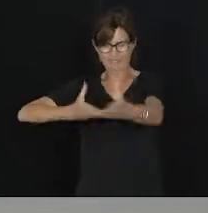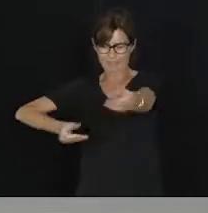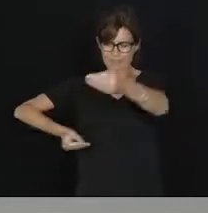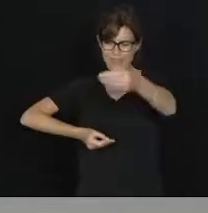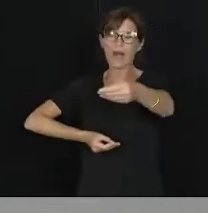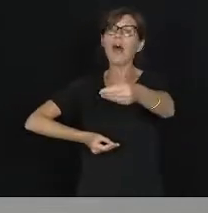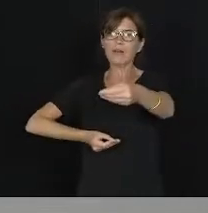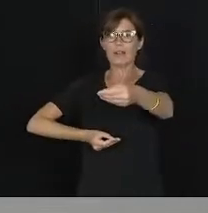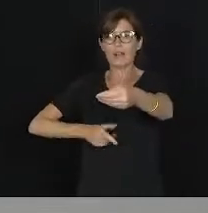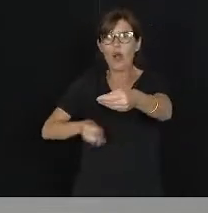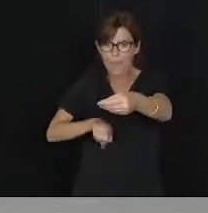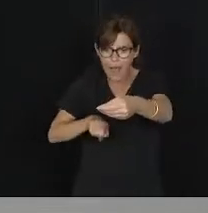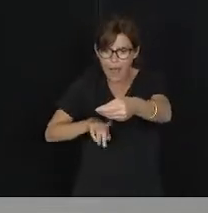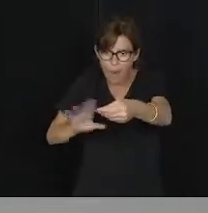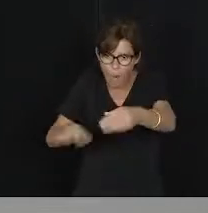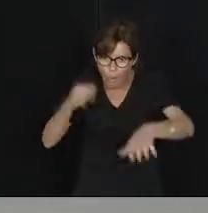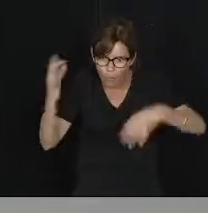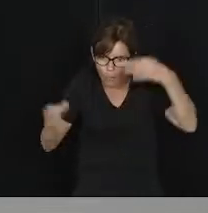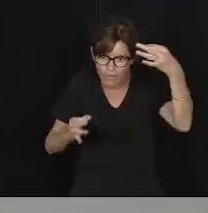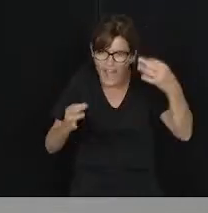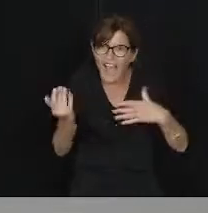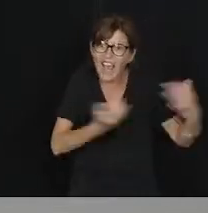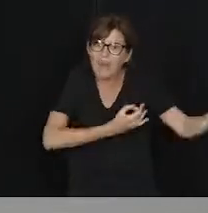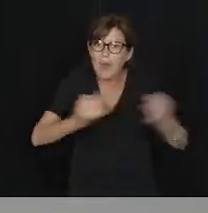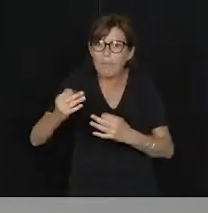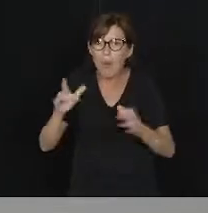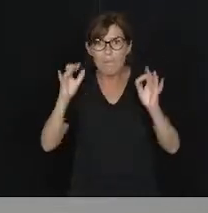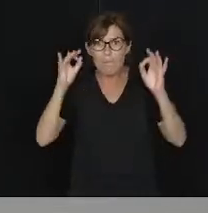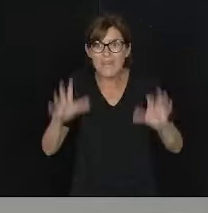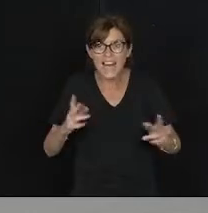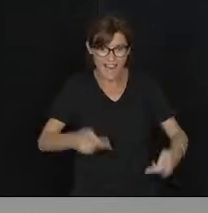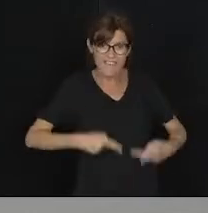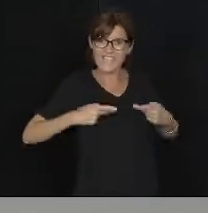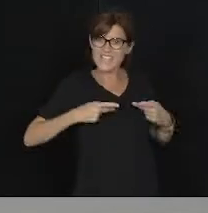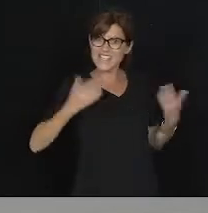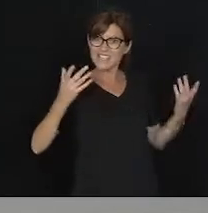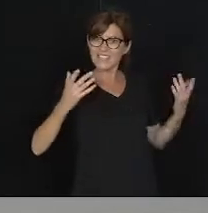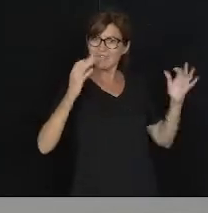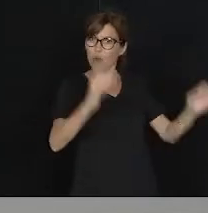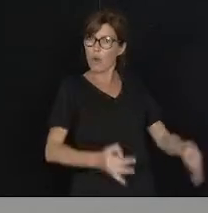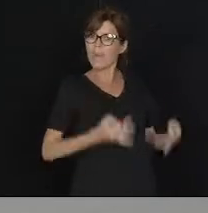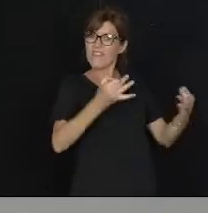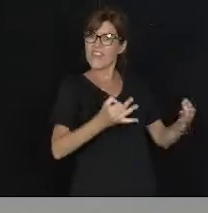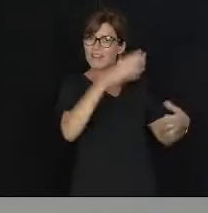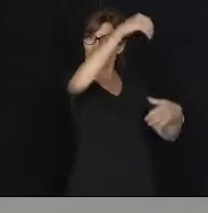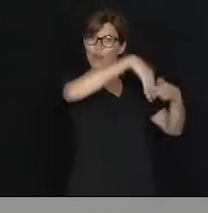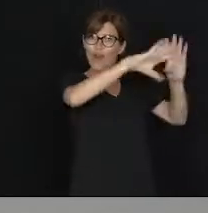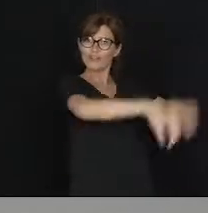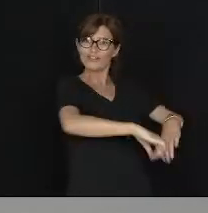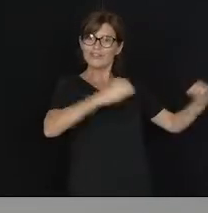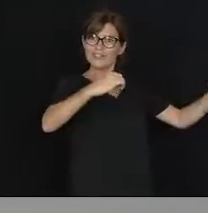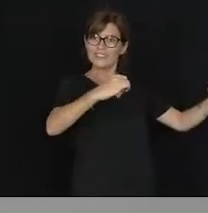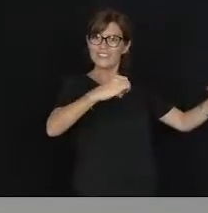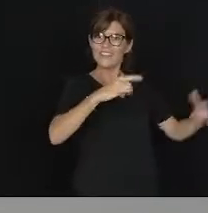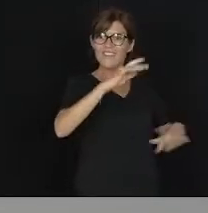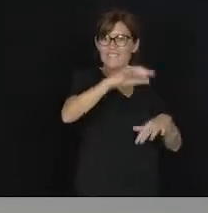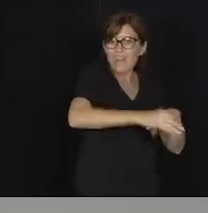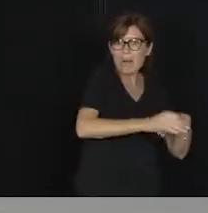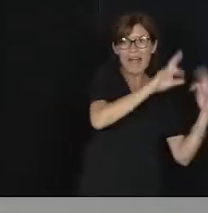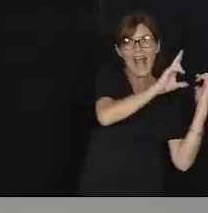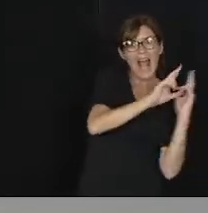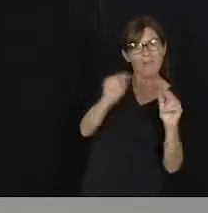de façon éphémère certes, mais régulière, le temps civil, le temps banal du quotidien. Et les femmes restées à l'arrière